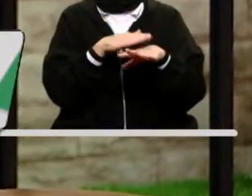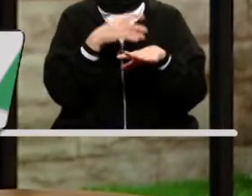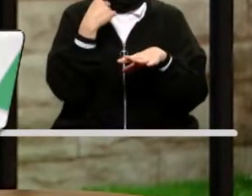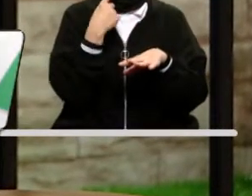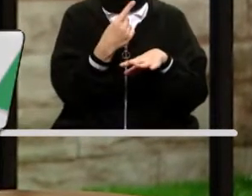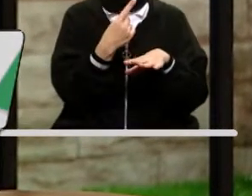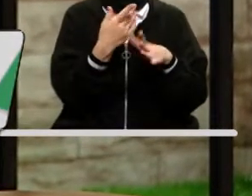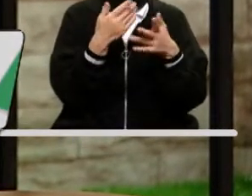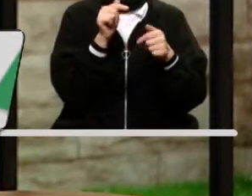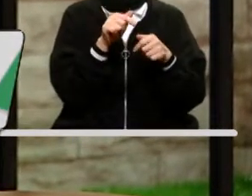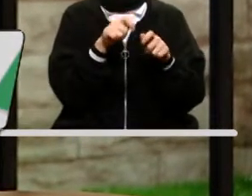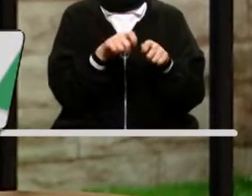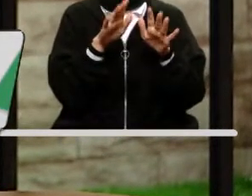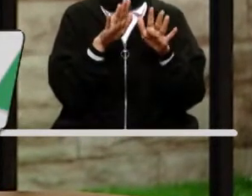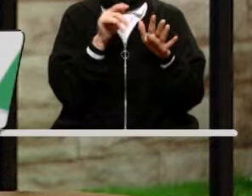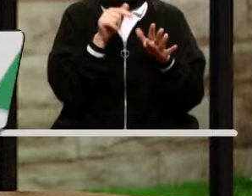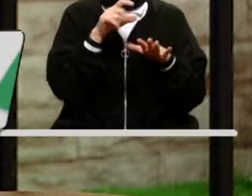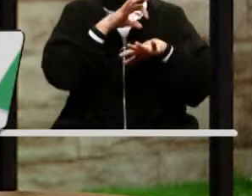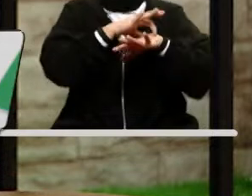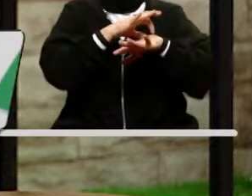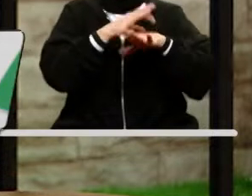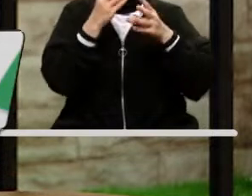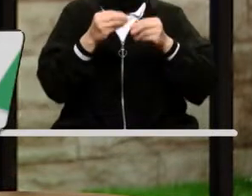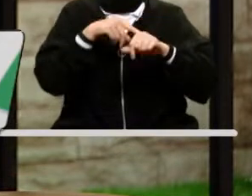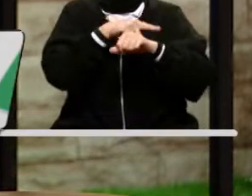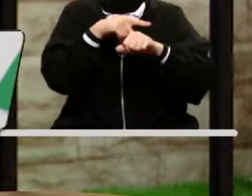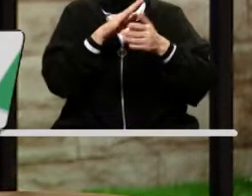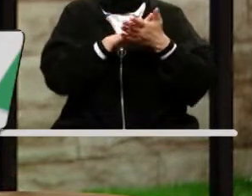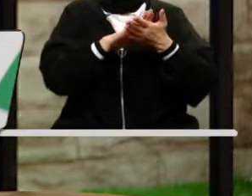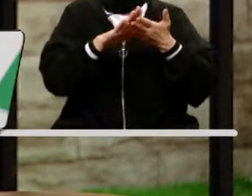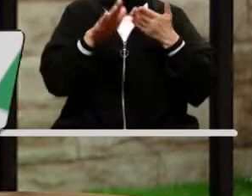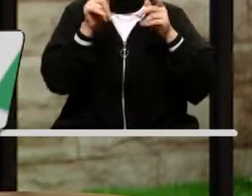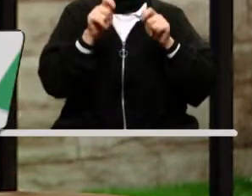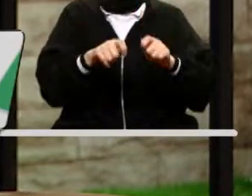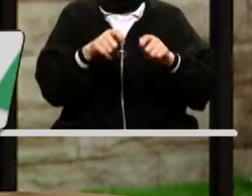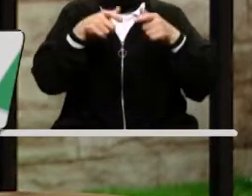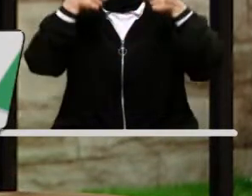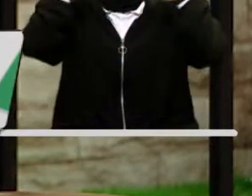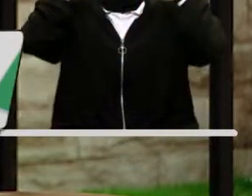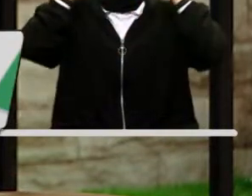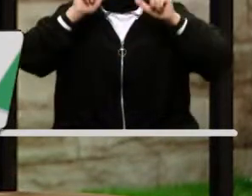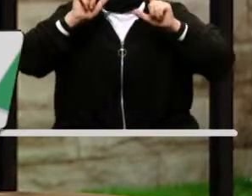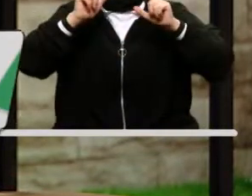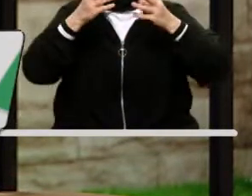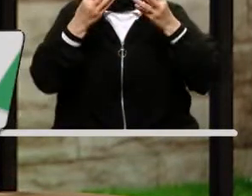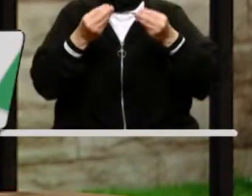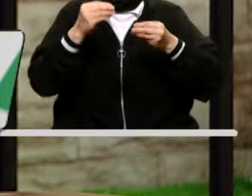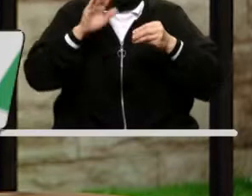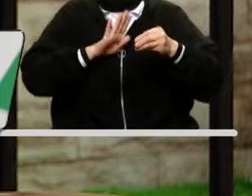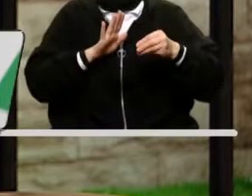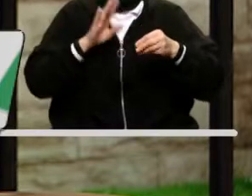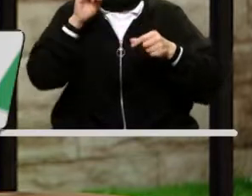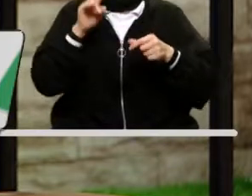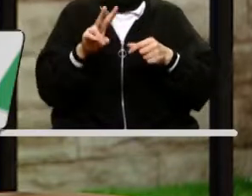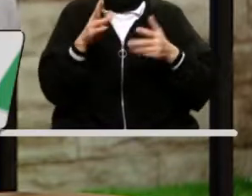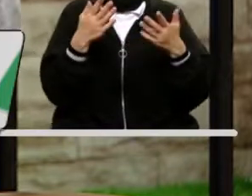gereken şey varsa elbette hastayken de o düzene girecektir. Hı hı. Sorumluluğu olan öğrencileri görürsünüz daha geldiğinde. Benim şu ödevlerimi bitireyim